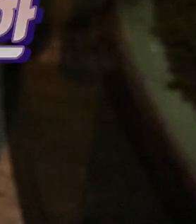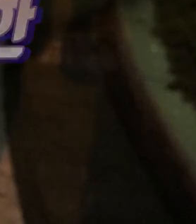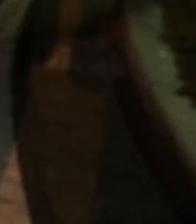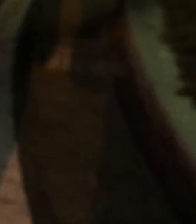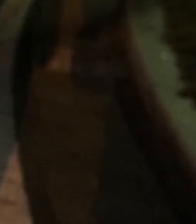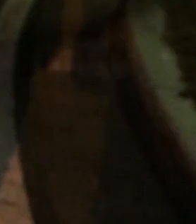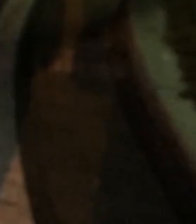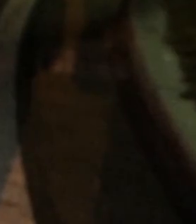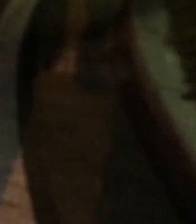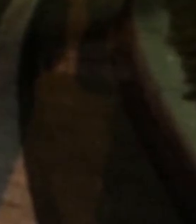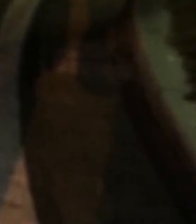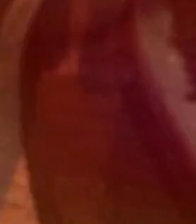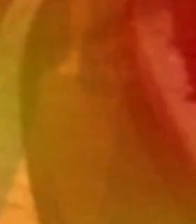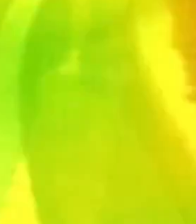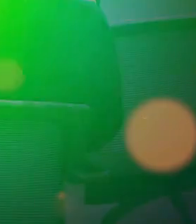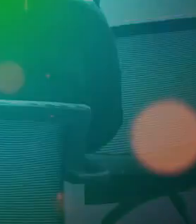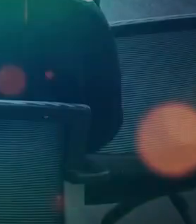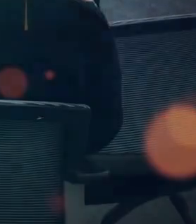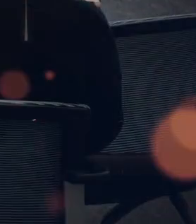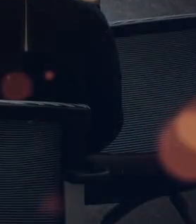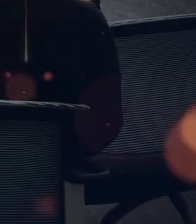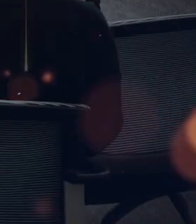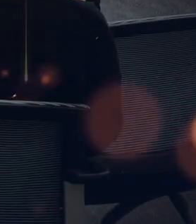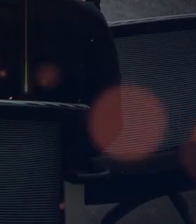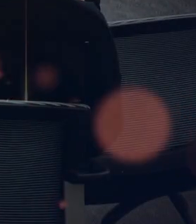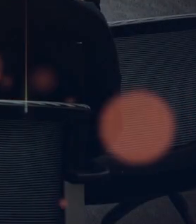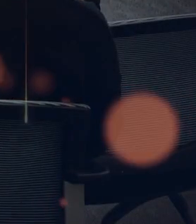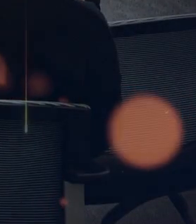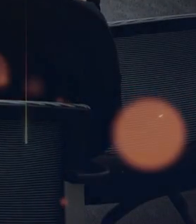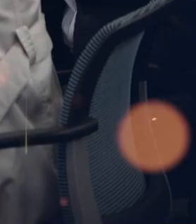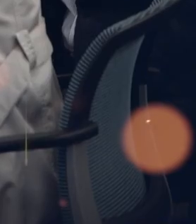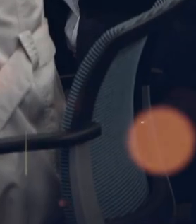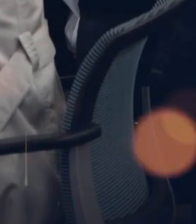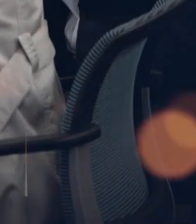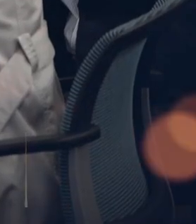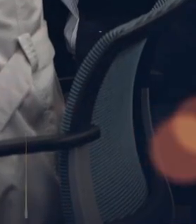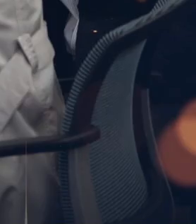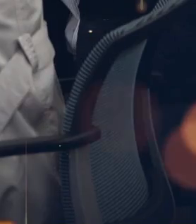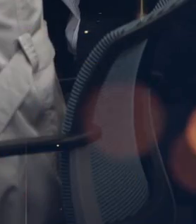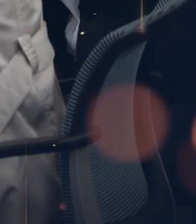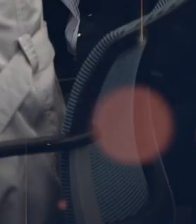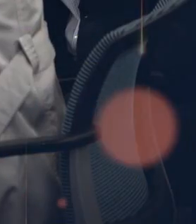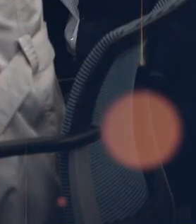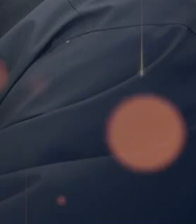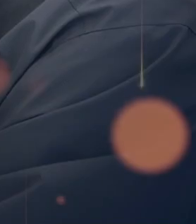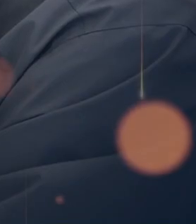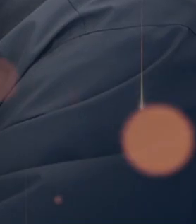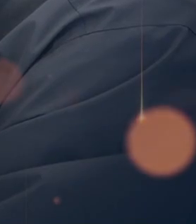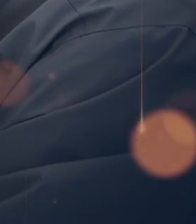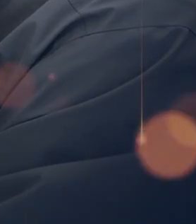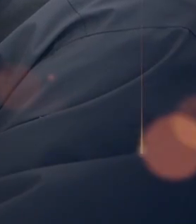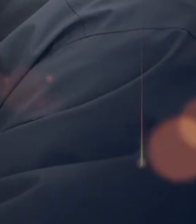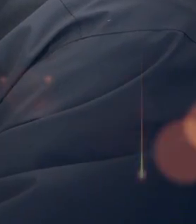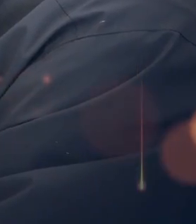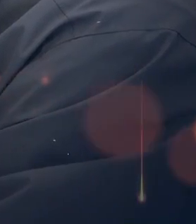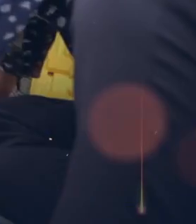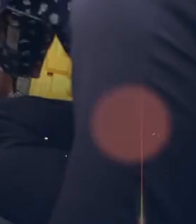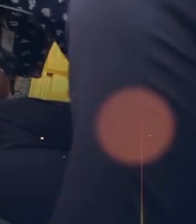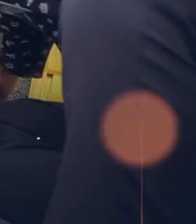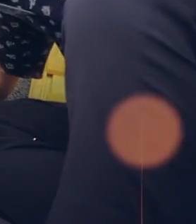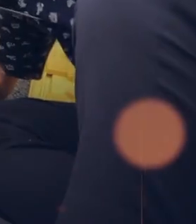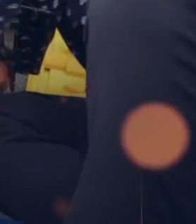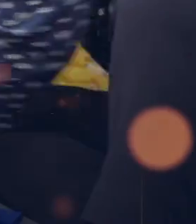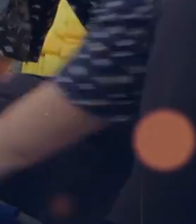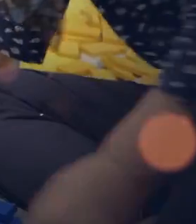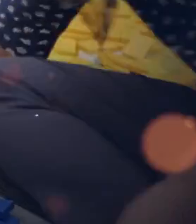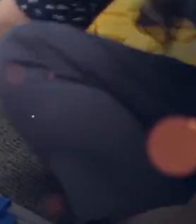되었다고 합니다. 지금부터 만나보시죠. 포항 시민의 자긍심을 높이고 시민화합과 통합을 이루기 위한 특별한